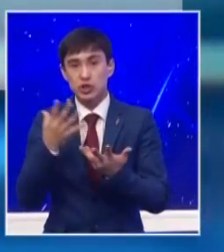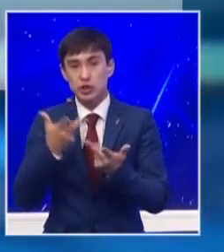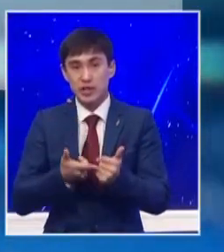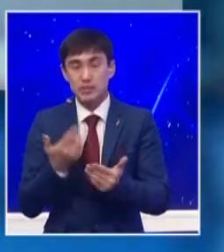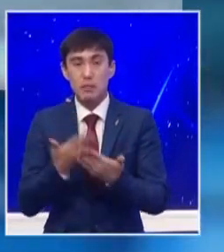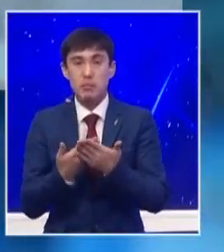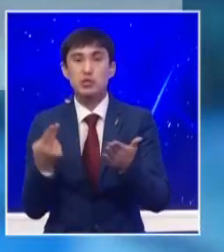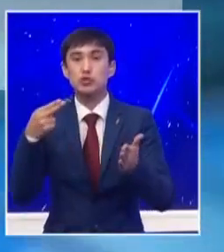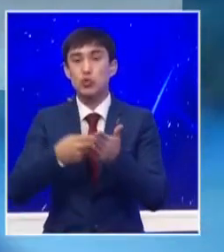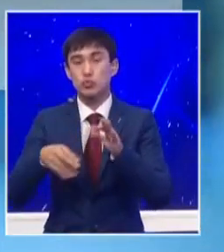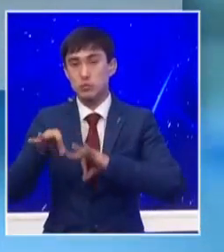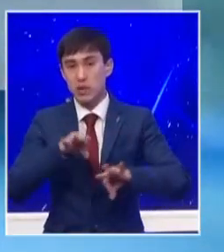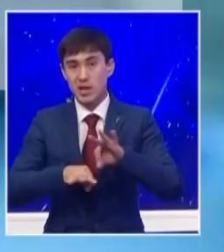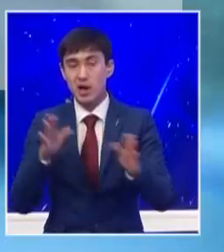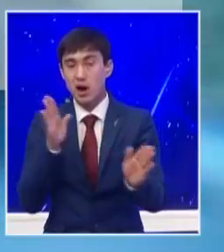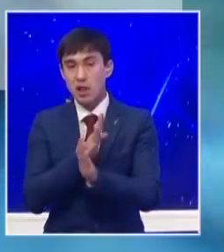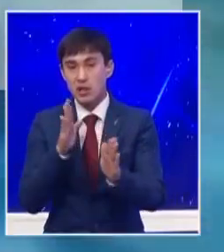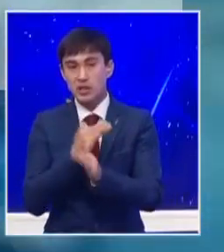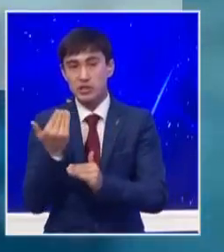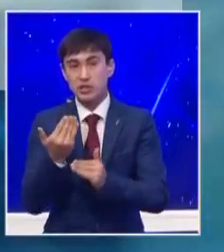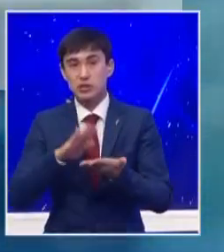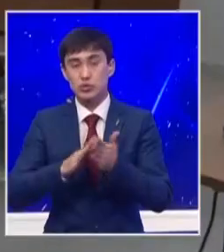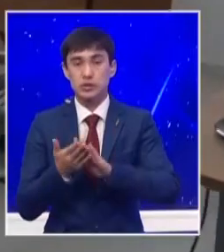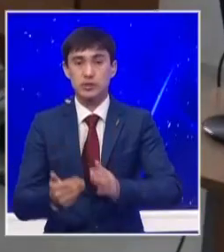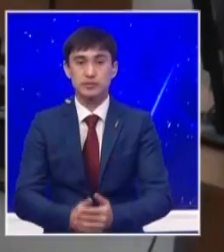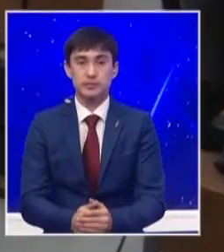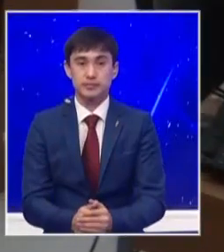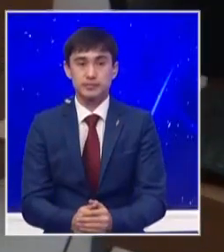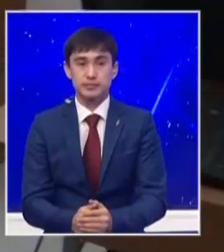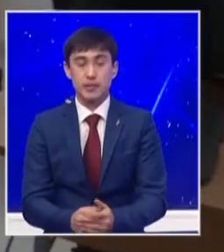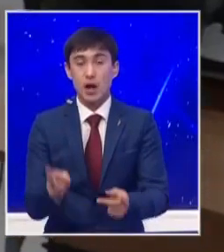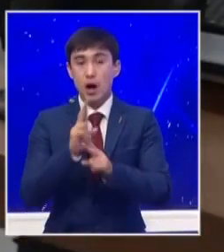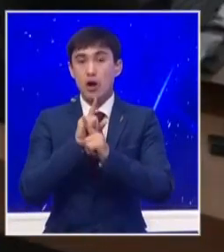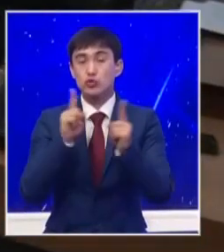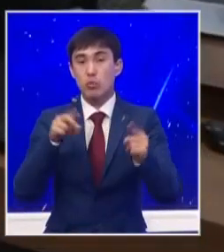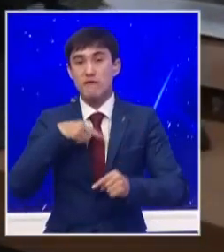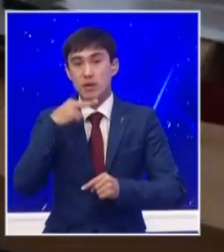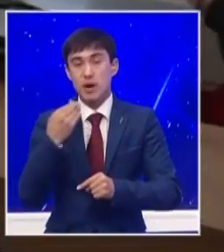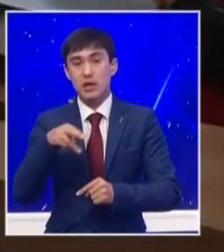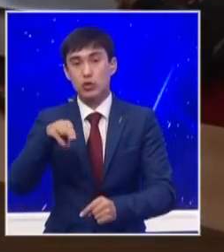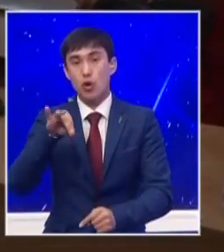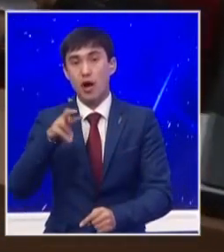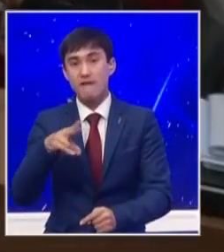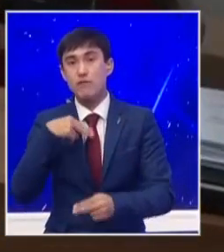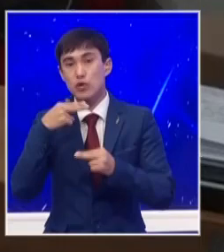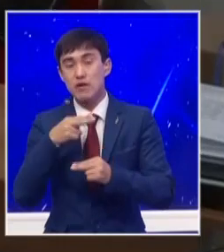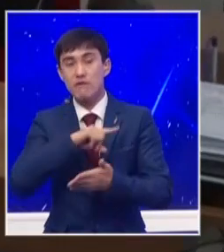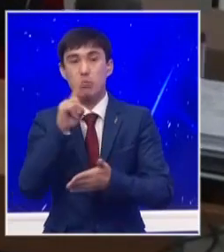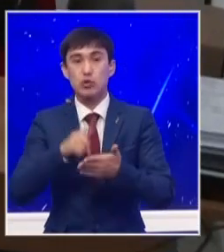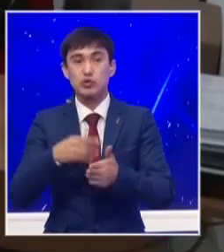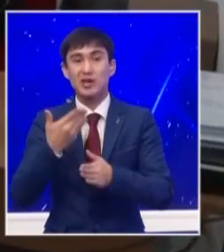например стоимость проекта экологические аспекты особое внимание Касам жома Арто каев уделил вопросу